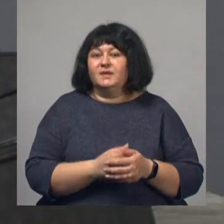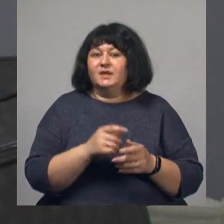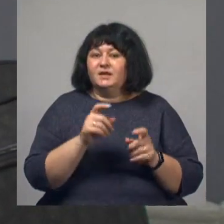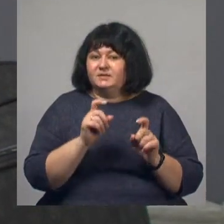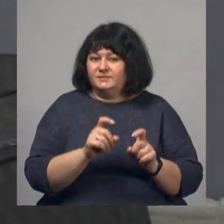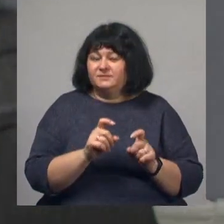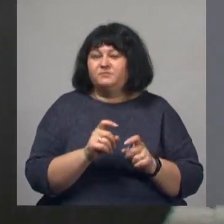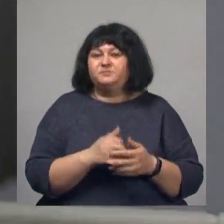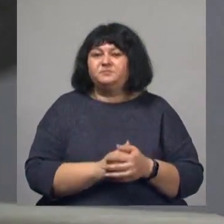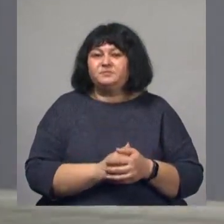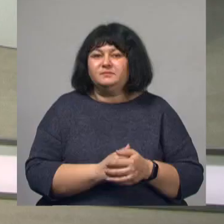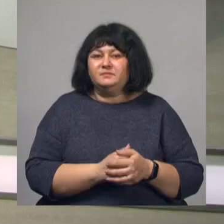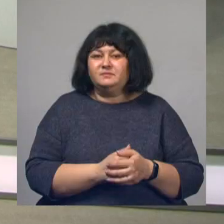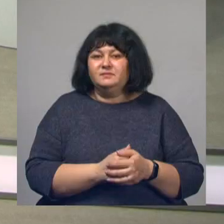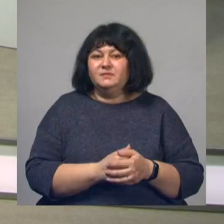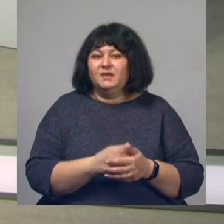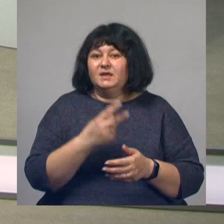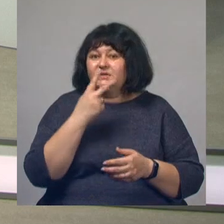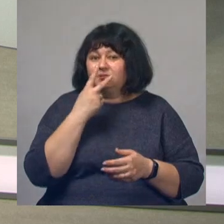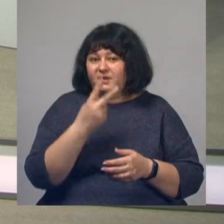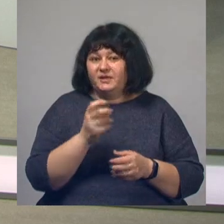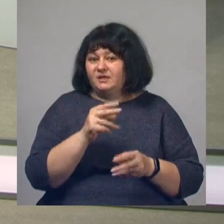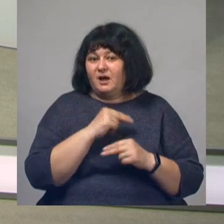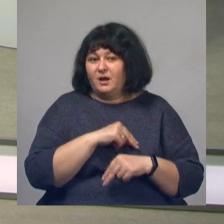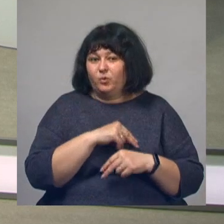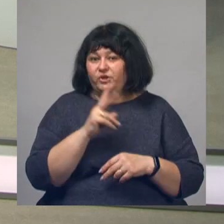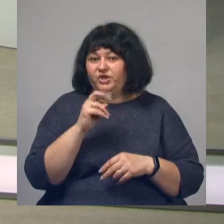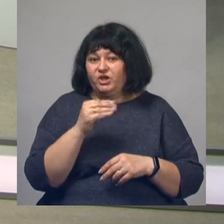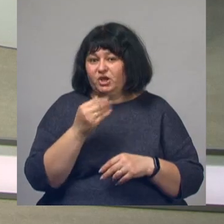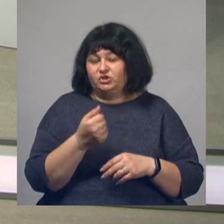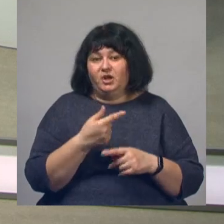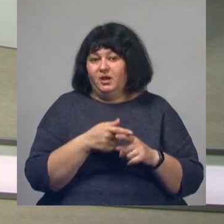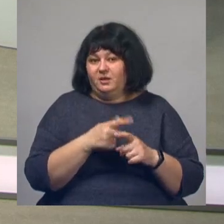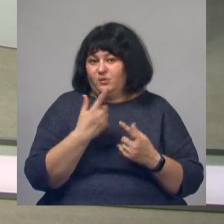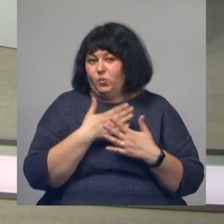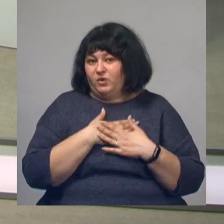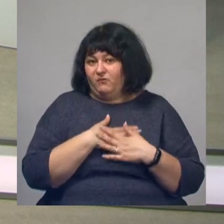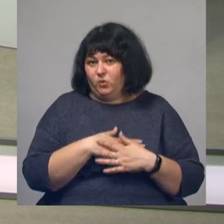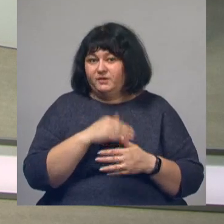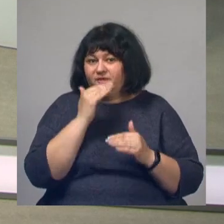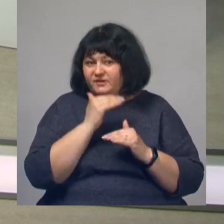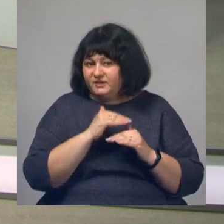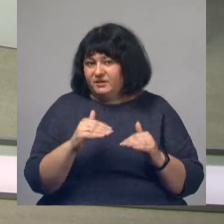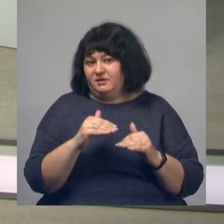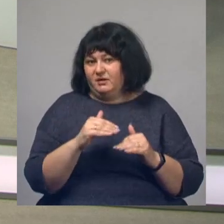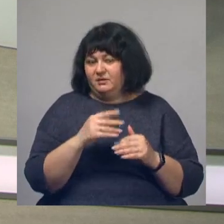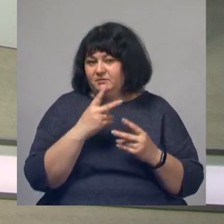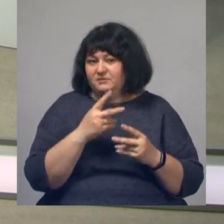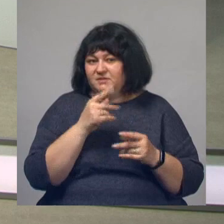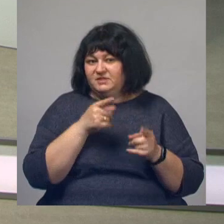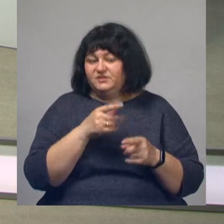смотрите, как работает Кеша, это просто одно удовольствие. Совершенно тихая, спокойная, и действительно собака очень такая,